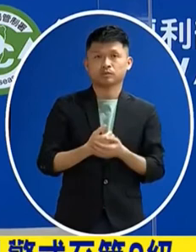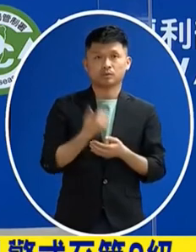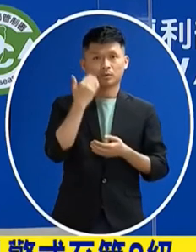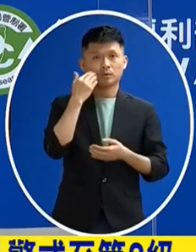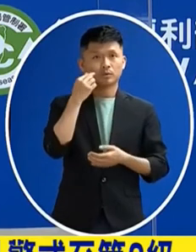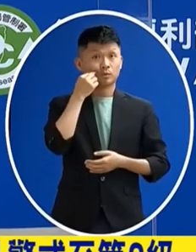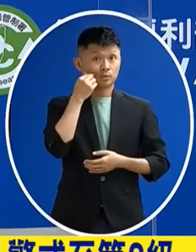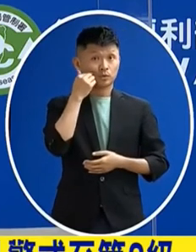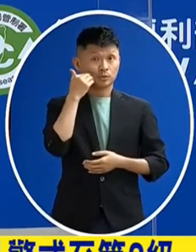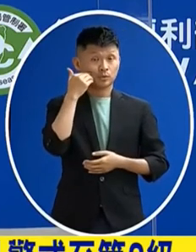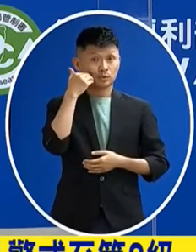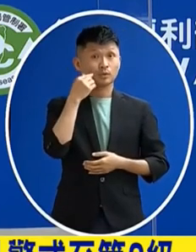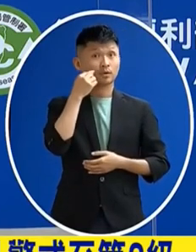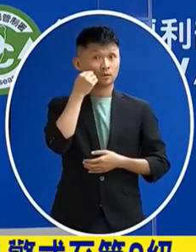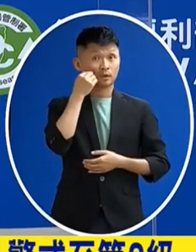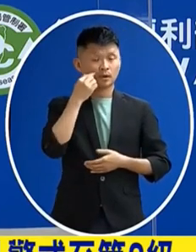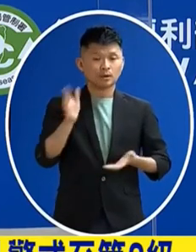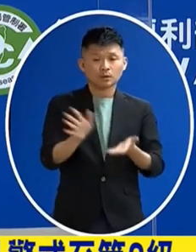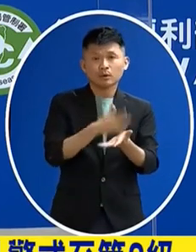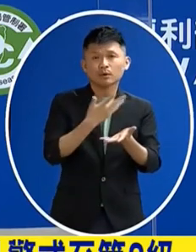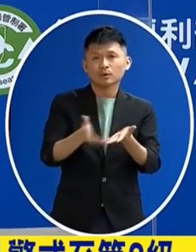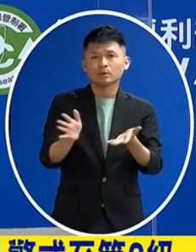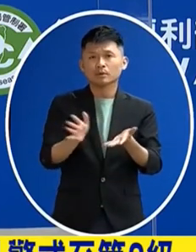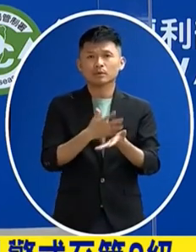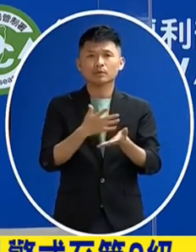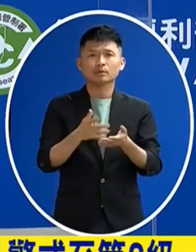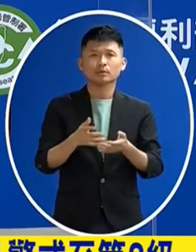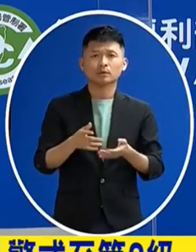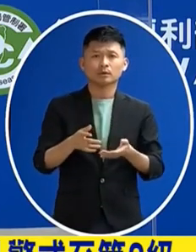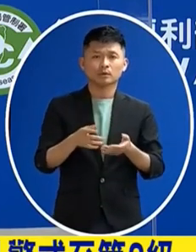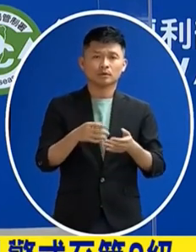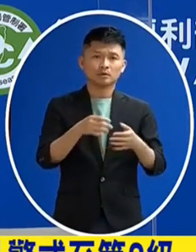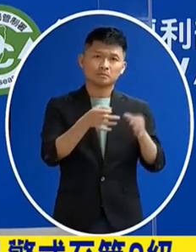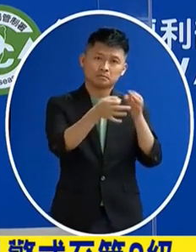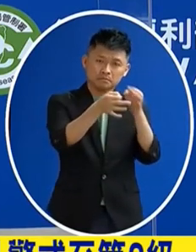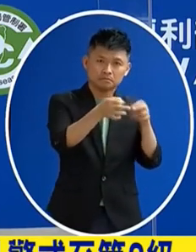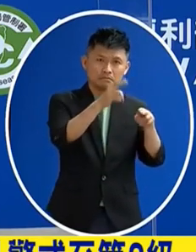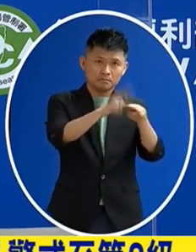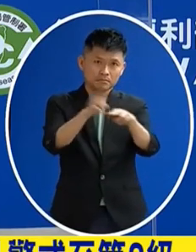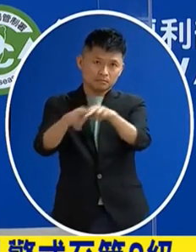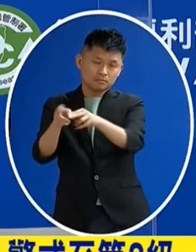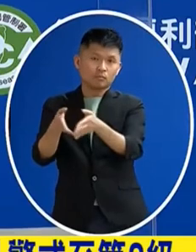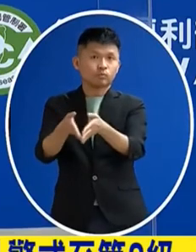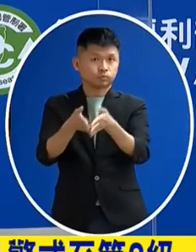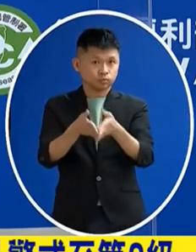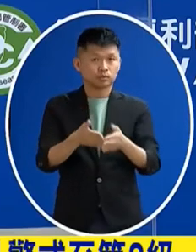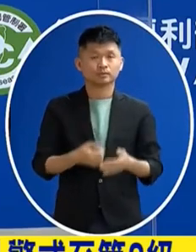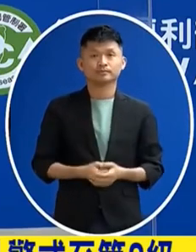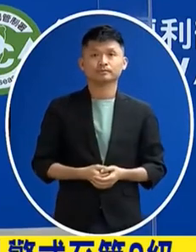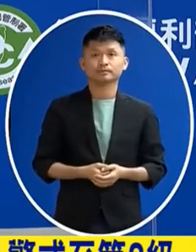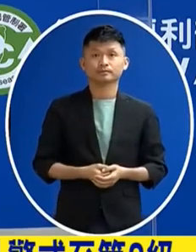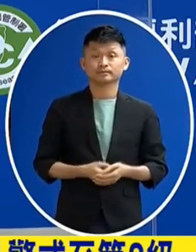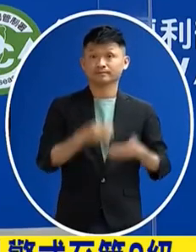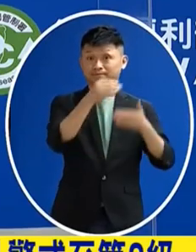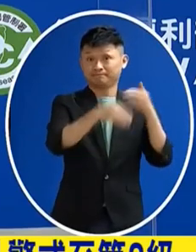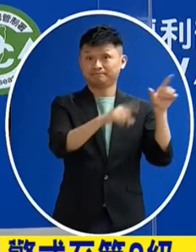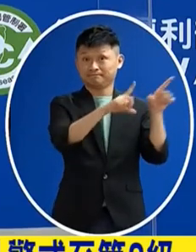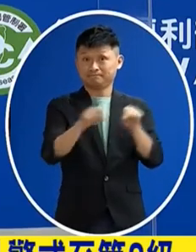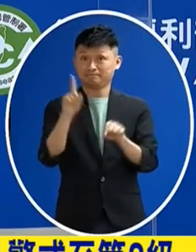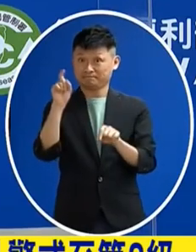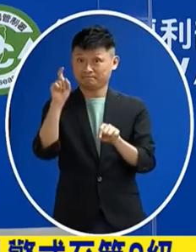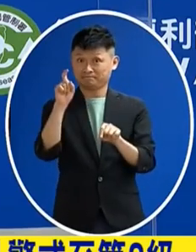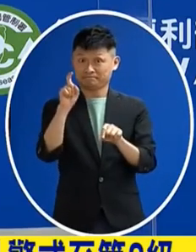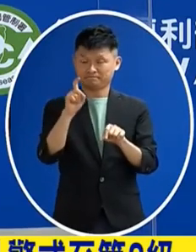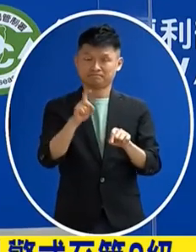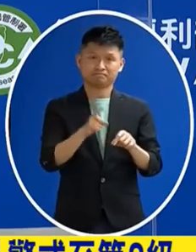要时将强制关闭休闲娱乐相关的营业场所及公共场域。啊，如果没有办法遵照这样的一个